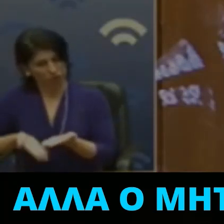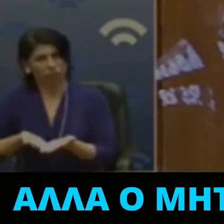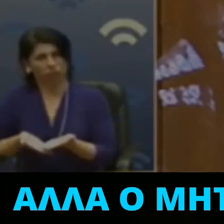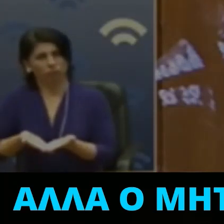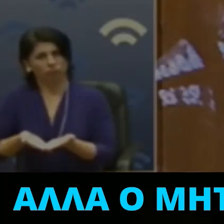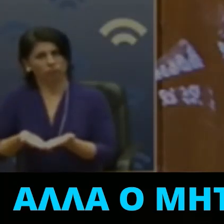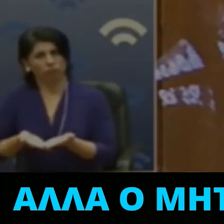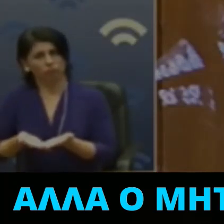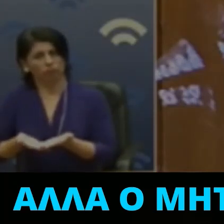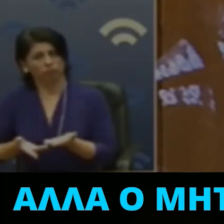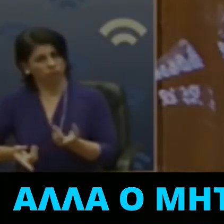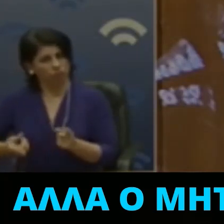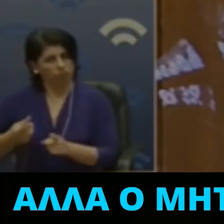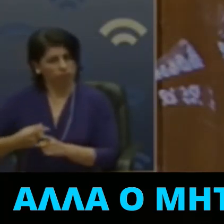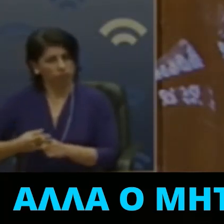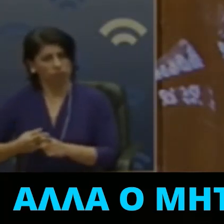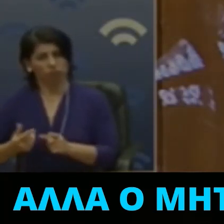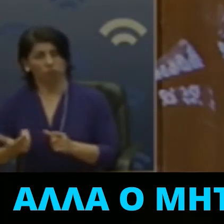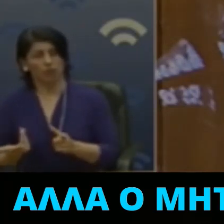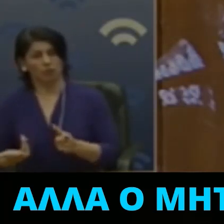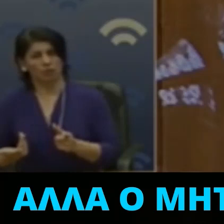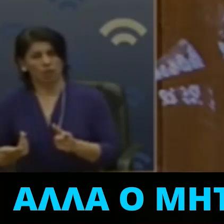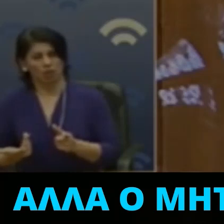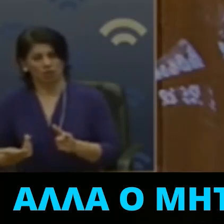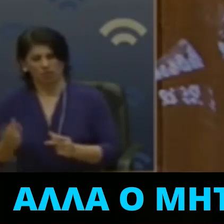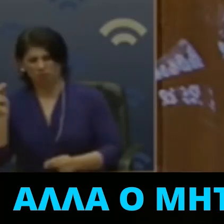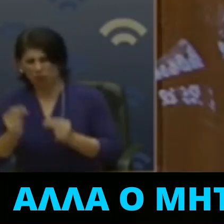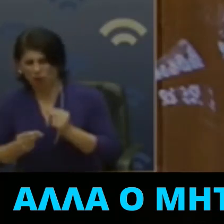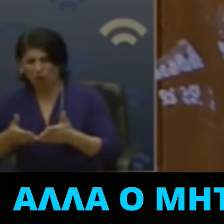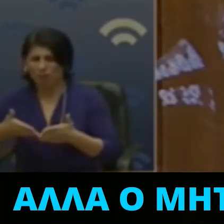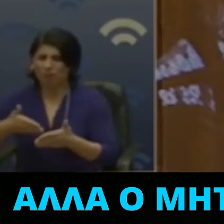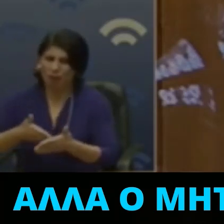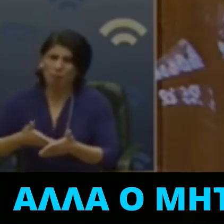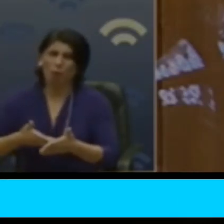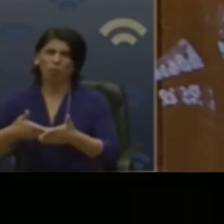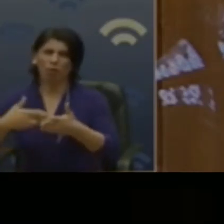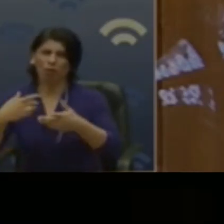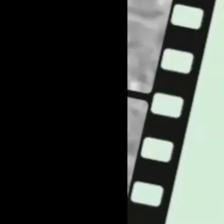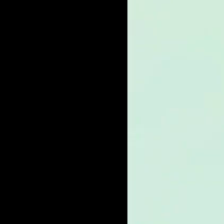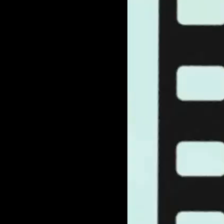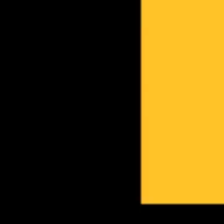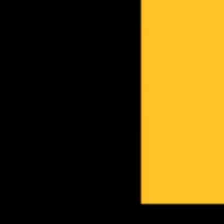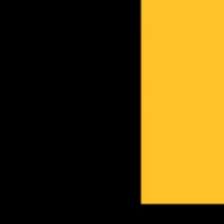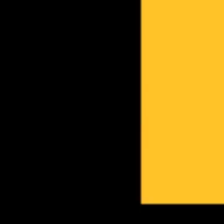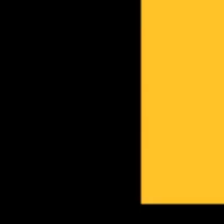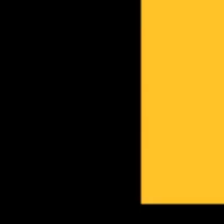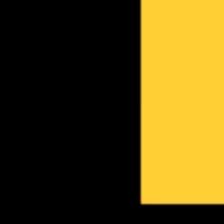τα μεγάλα γραφειοκρατικά εμπόδια τα οποία κληρονομήσαμε,